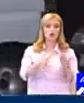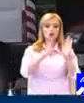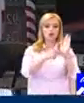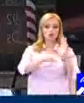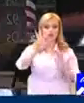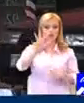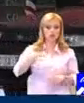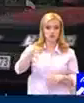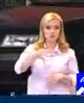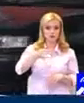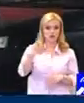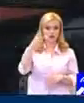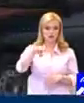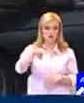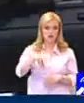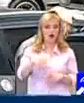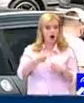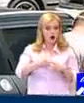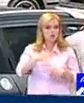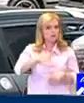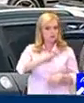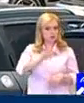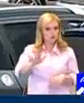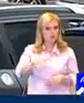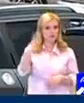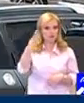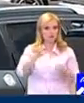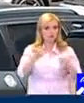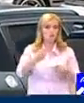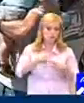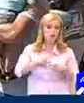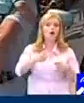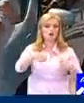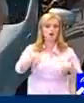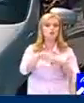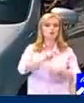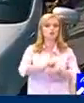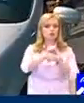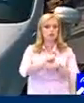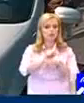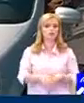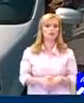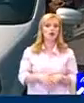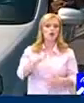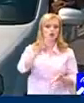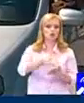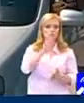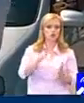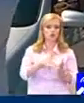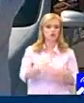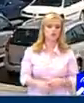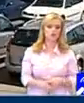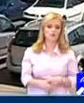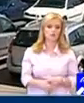65 de bani per litru. Asta i-a nemulțumit pe șoferii care au organizat un amplu viitorul protest automobilistic în piața Marii